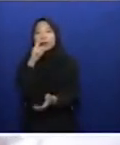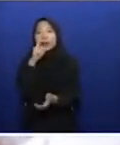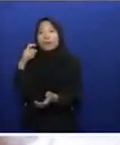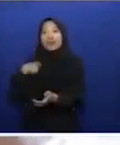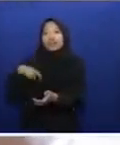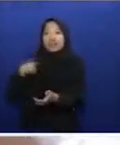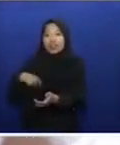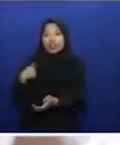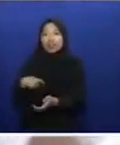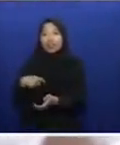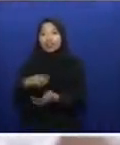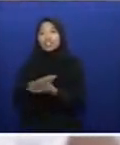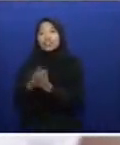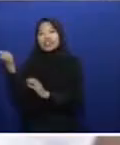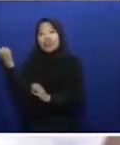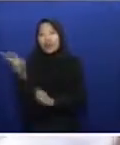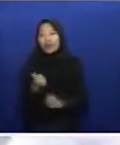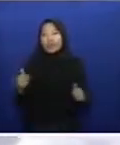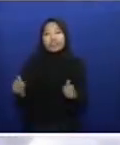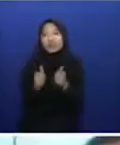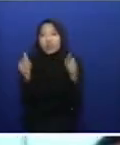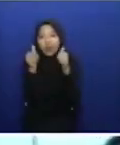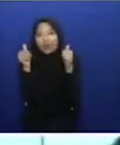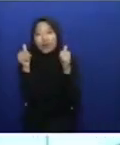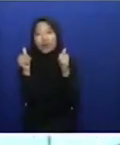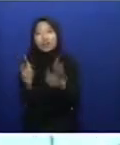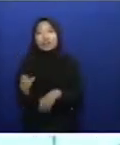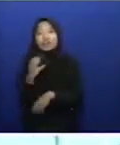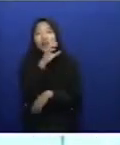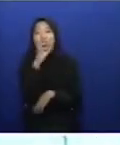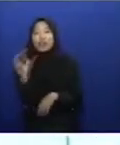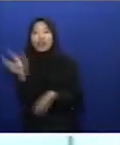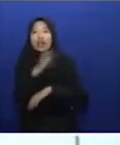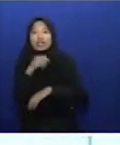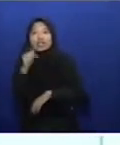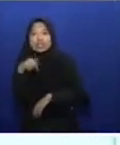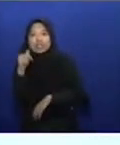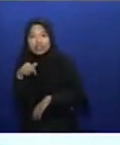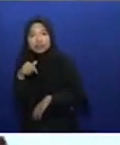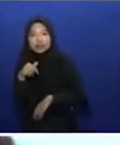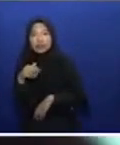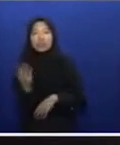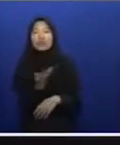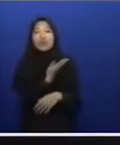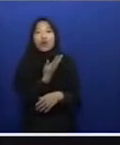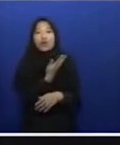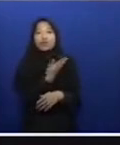sebagai tamu istimewa kita pada sore hari ini, kita memberikan